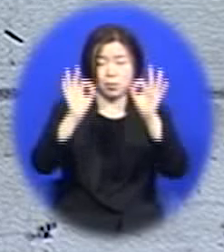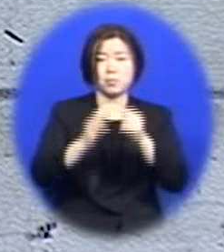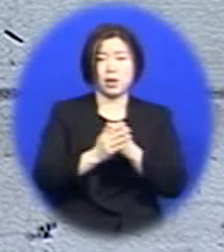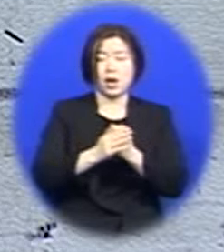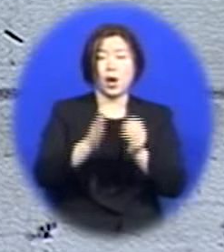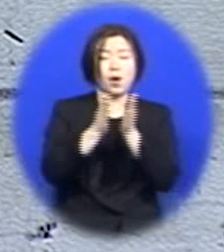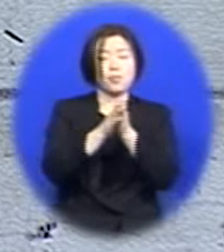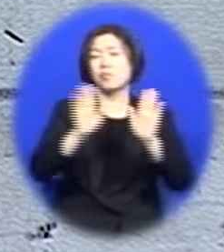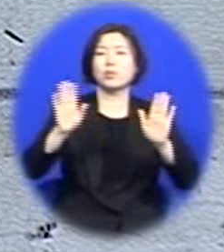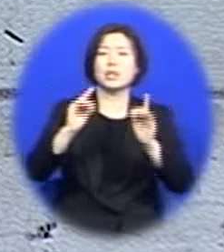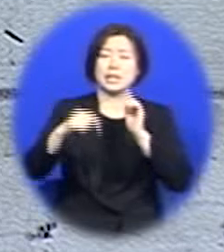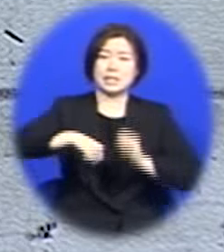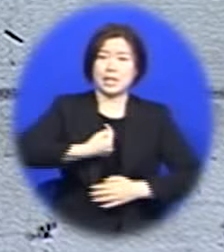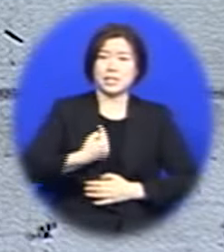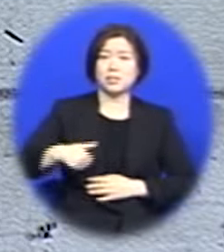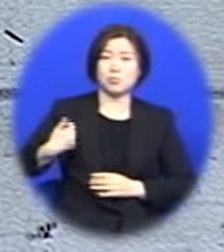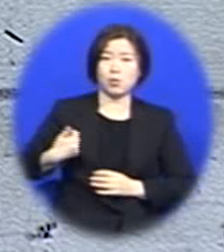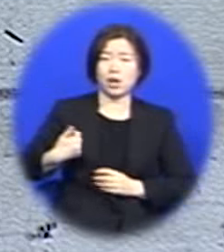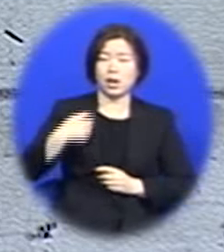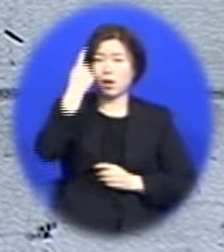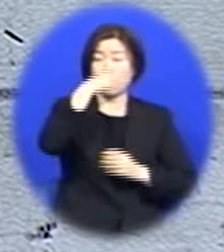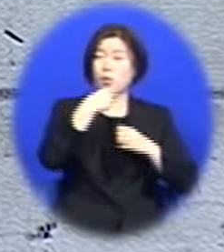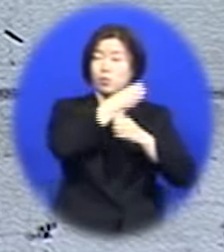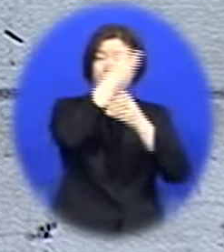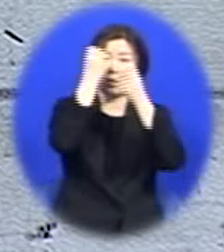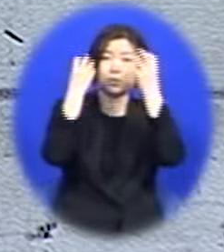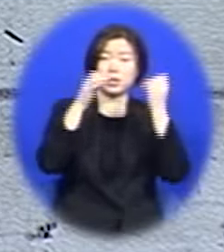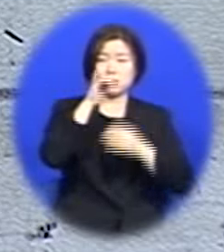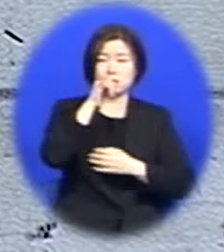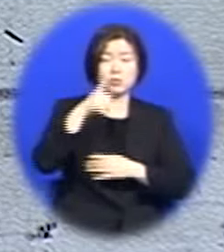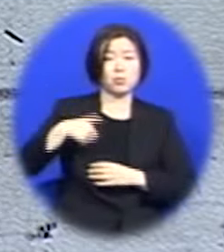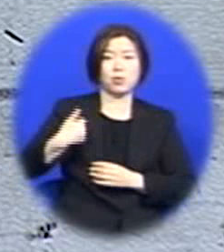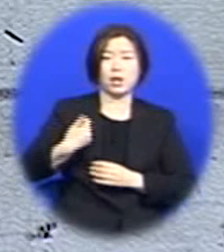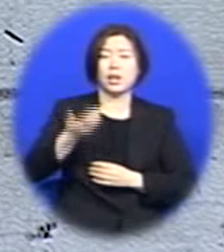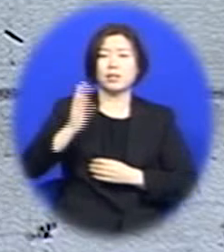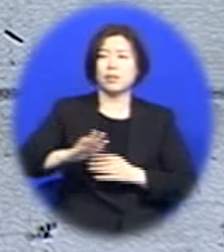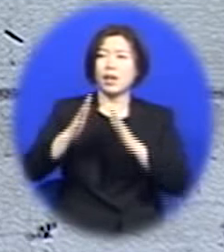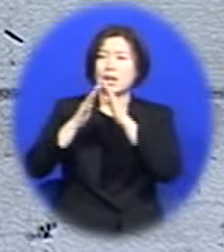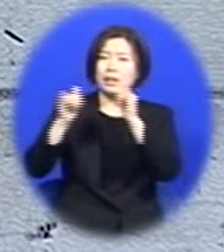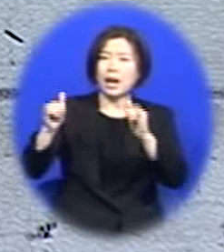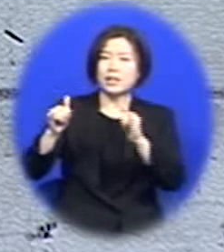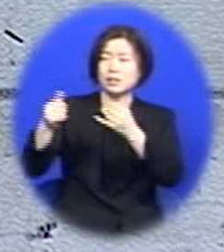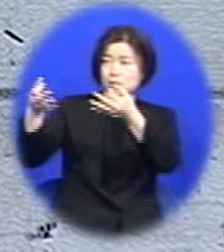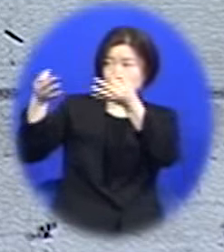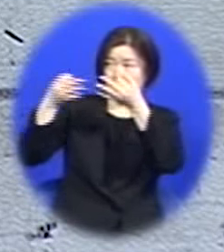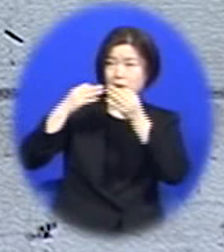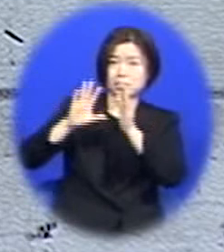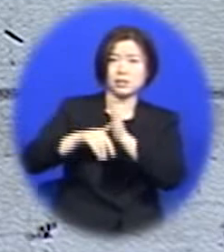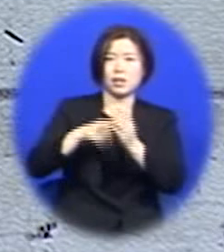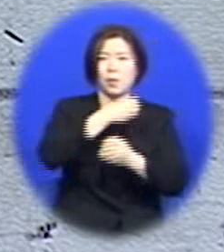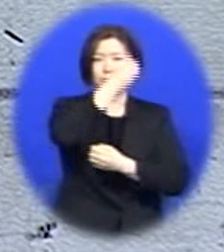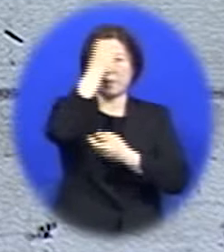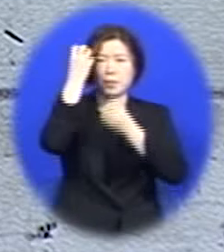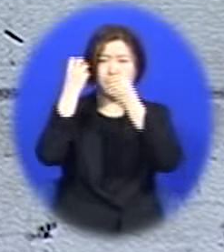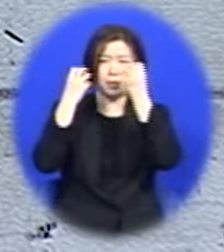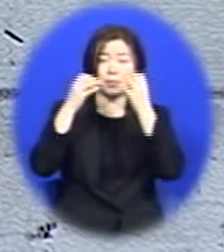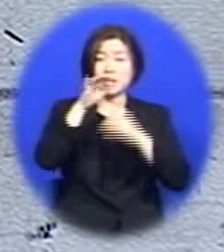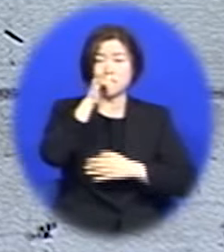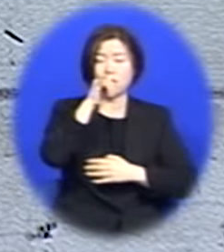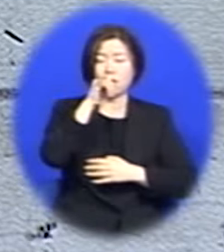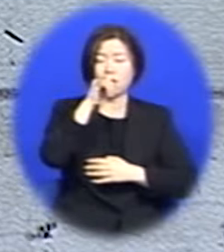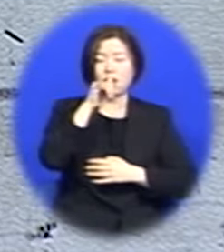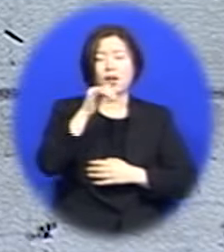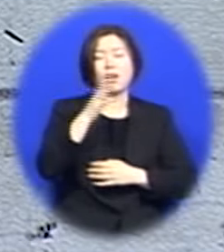나는지. 사람들이 보니까 너무너무 눈부신 광채가 나는 겁니다. 하나님을 만나면 이렇게 변화하는